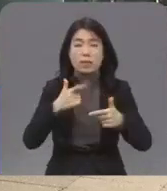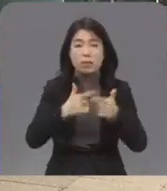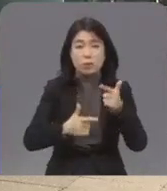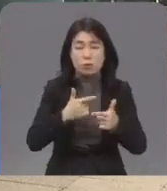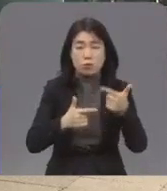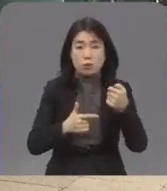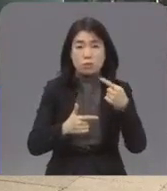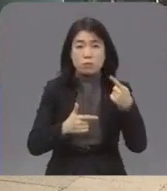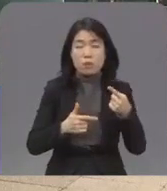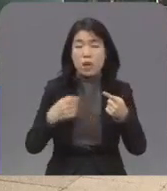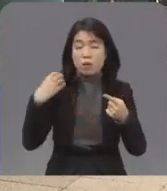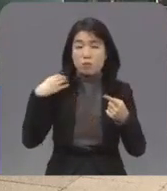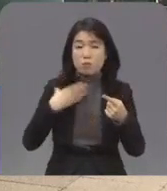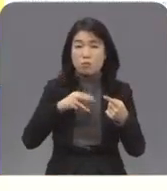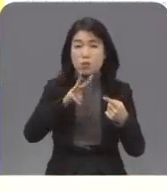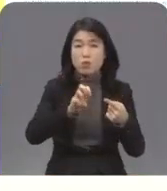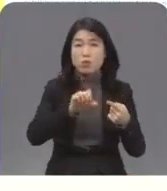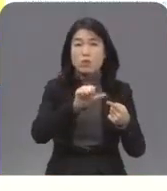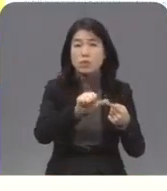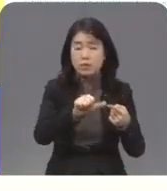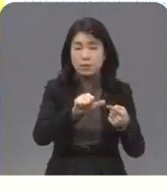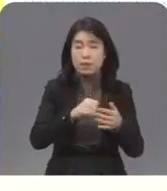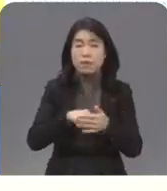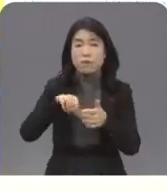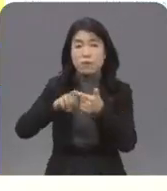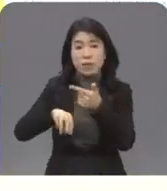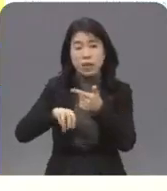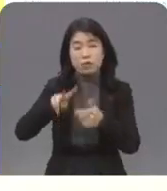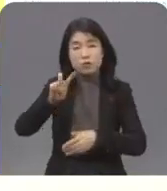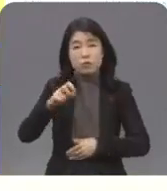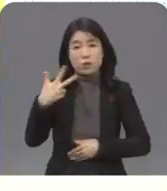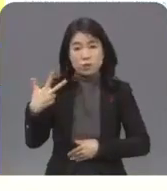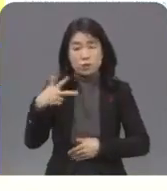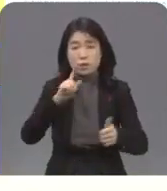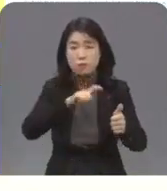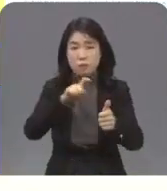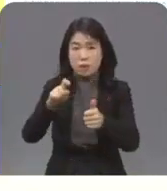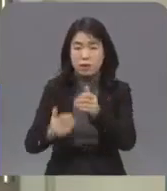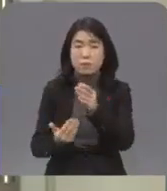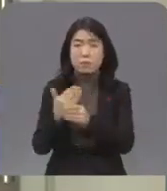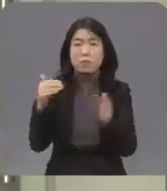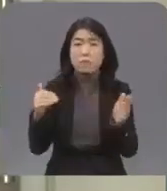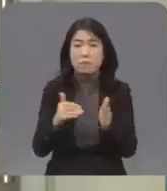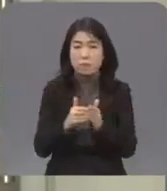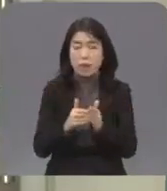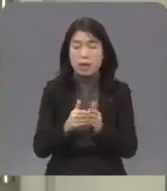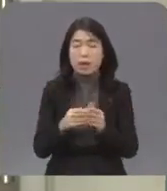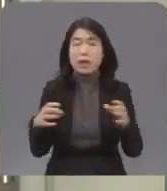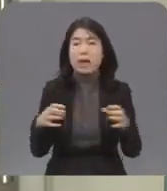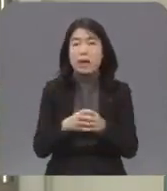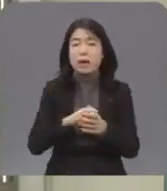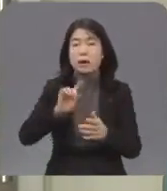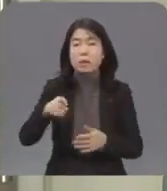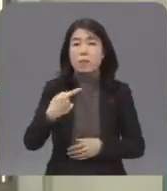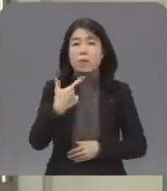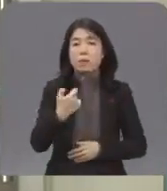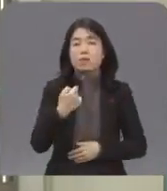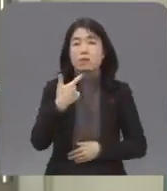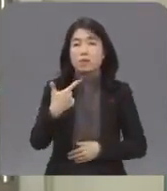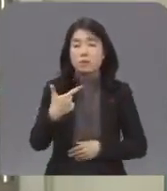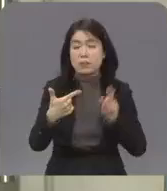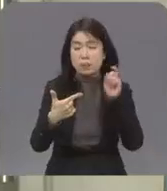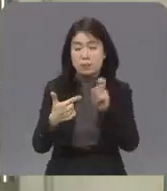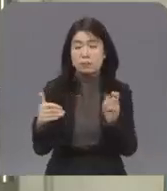목포에서 61명, 무안 35명, 나주에서 27명의 확진자가 발생하면서 모두 166명이